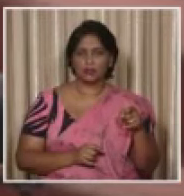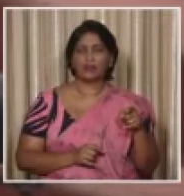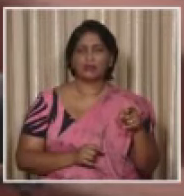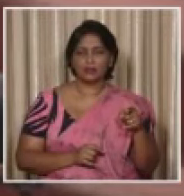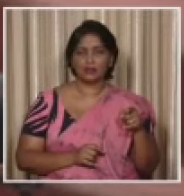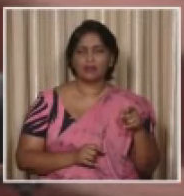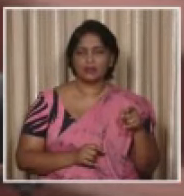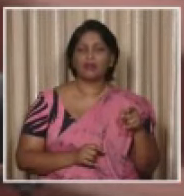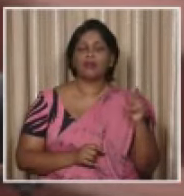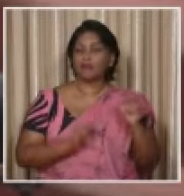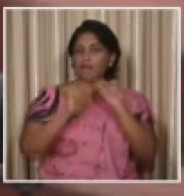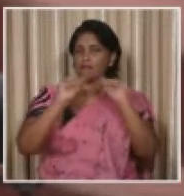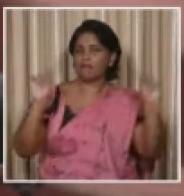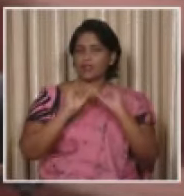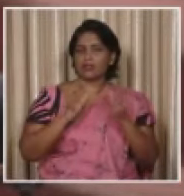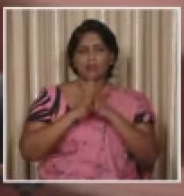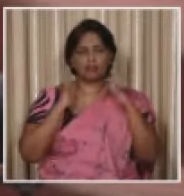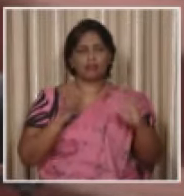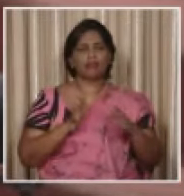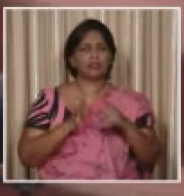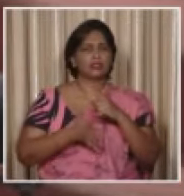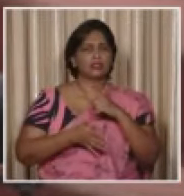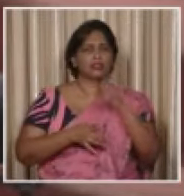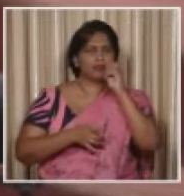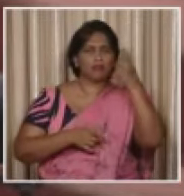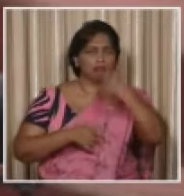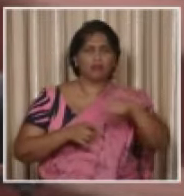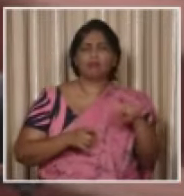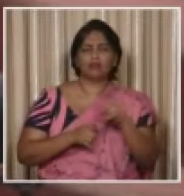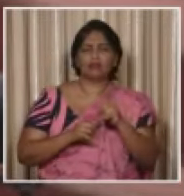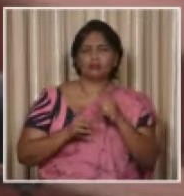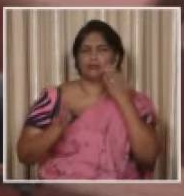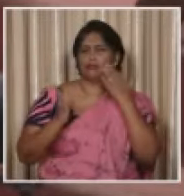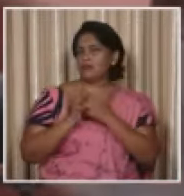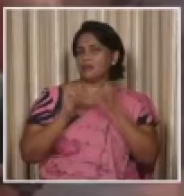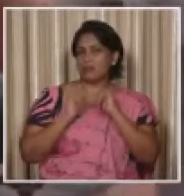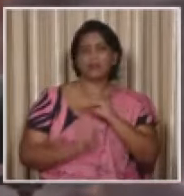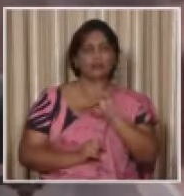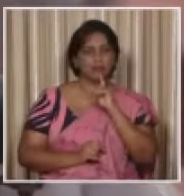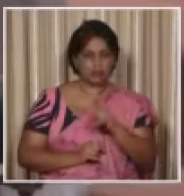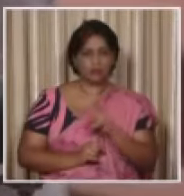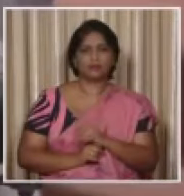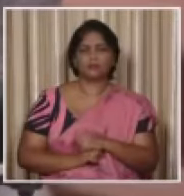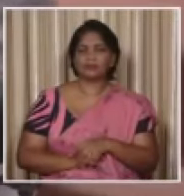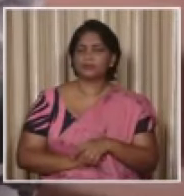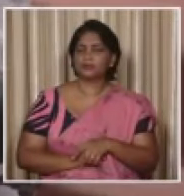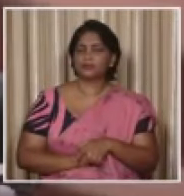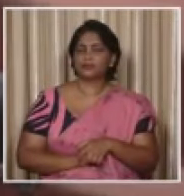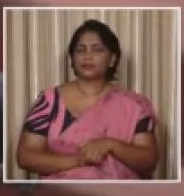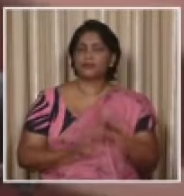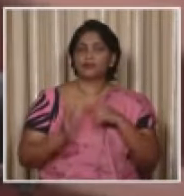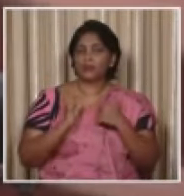විශාල ප්‍රමාණයක් ඒකේ වගන්ති ජනමත විචාරණයට තුඩු දෙන බව ඉතා පැහැදිලිව කිව්වා. ඇත්ත වශයෙන්ම මහ බැංකුවේ